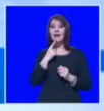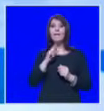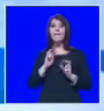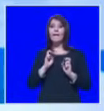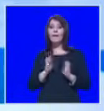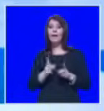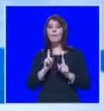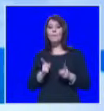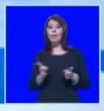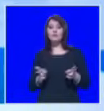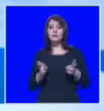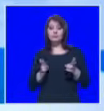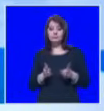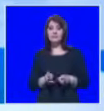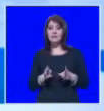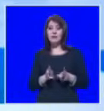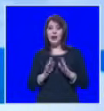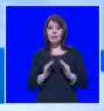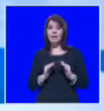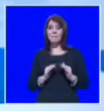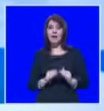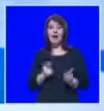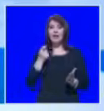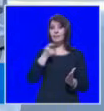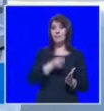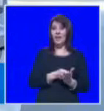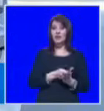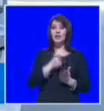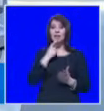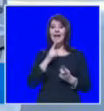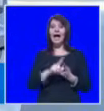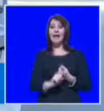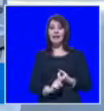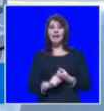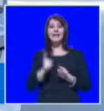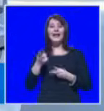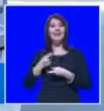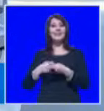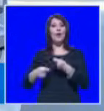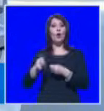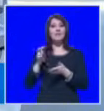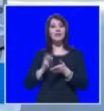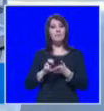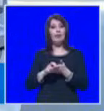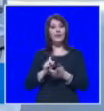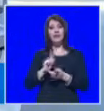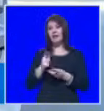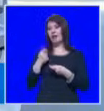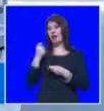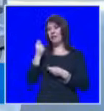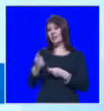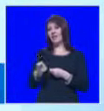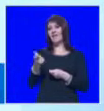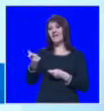ограничи отпускането на кредити или да, така, да мотивира търговските банки да не отпускат толкова щедро